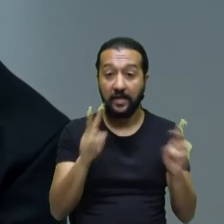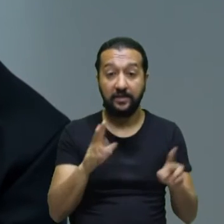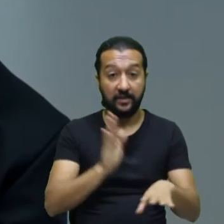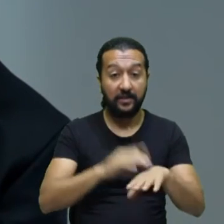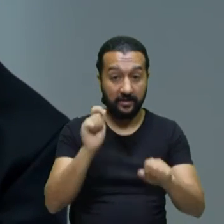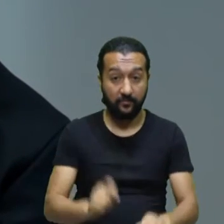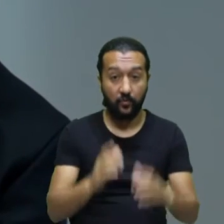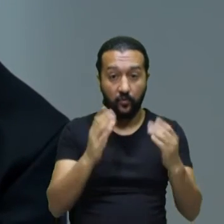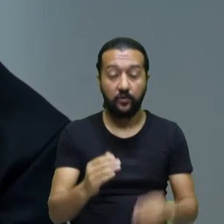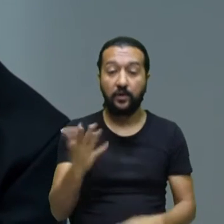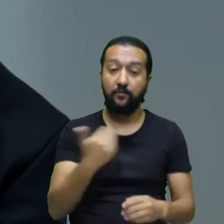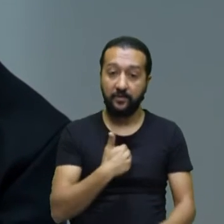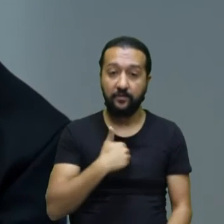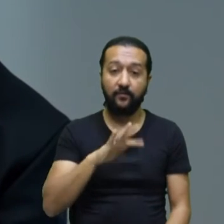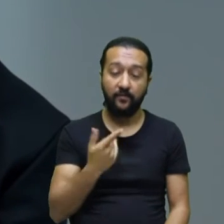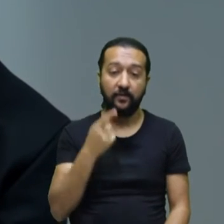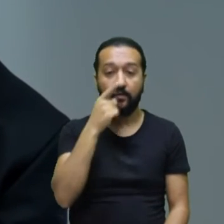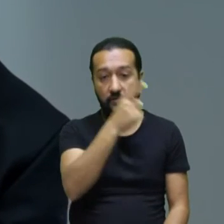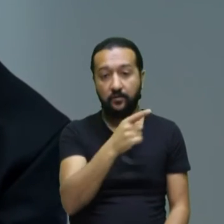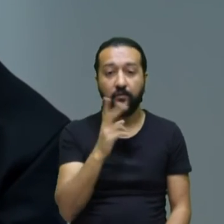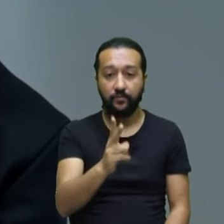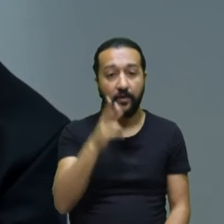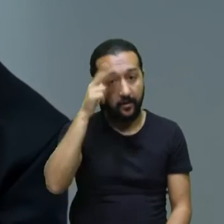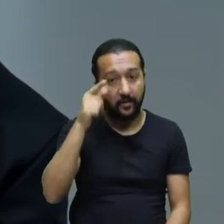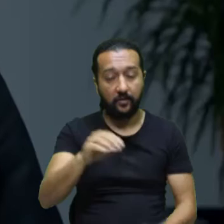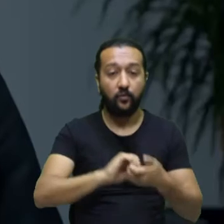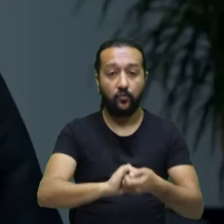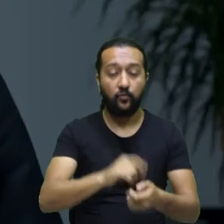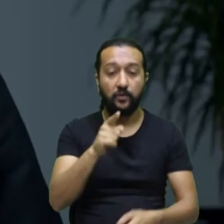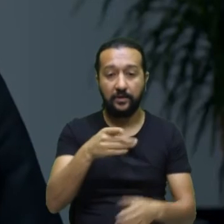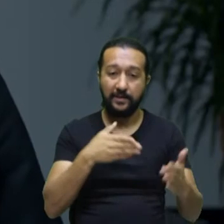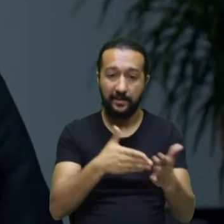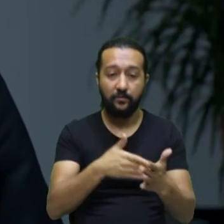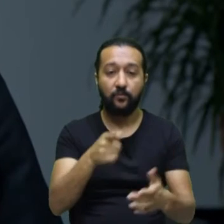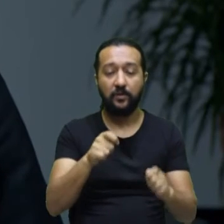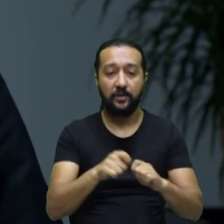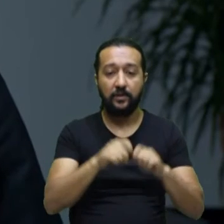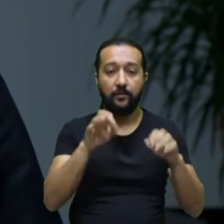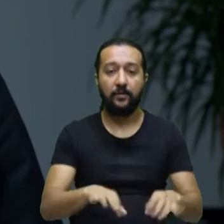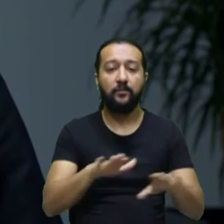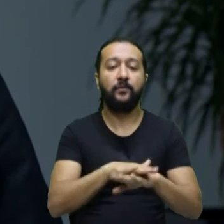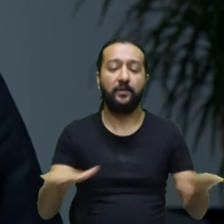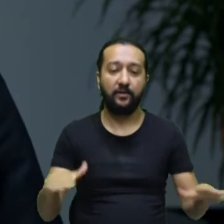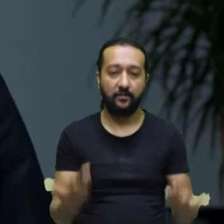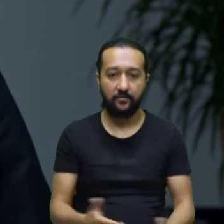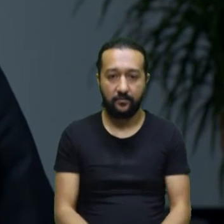yapılacak olsaydı ya bizim ya da sizin Amerikalı müttefiklerinizin girişimiyle bu iş başlamadan biterdi.